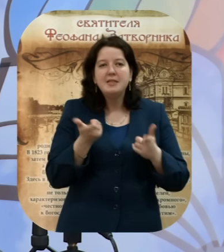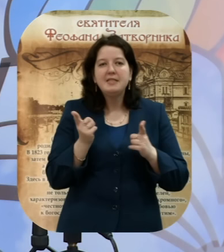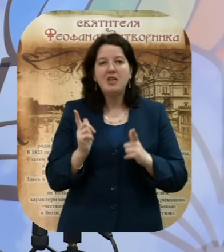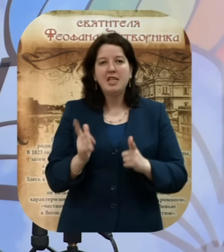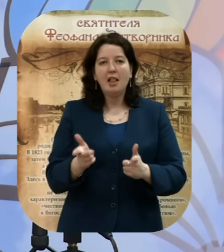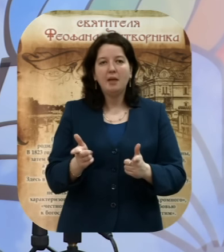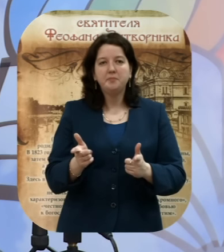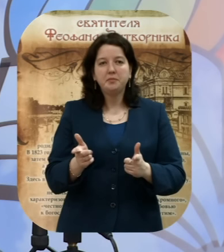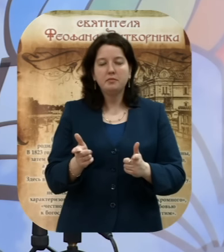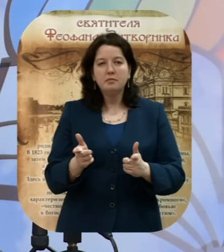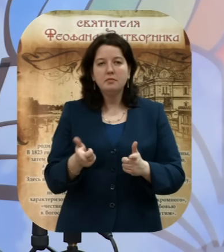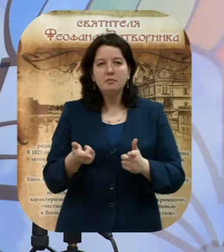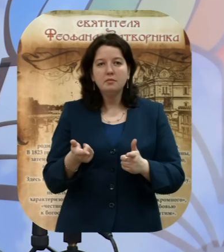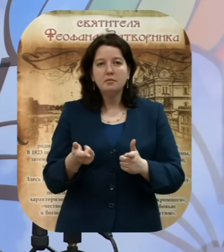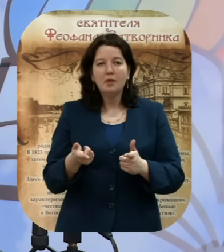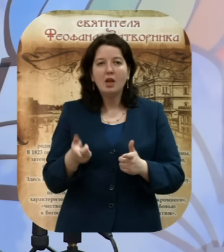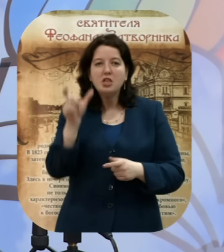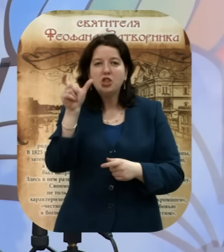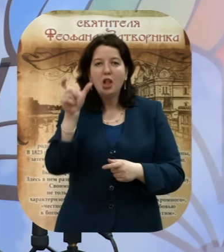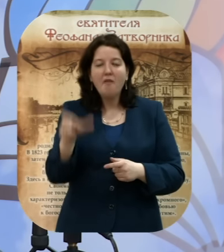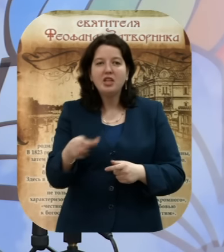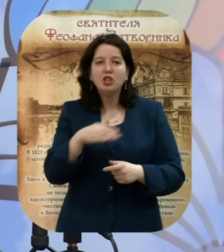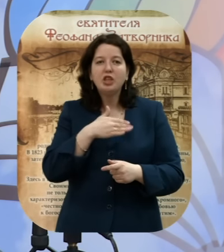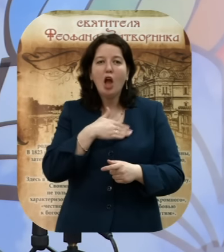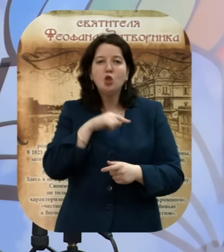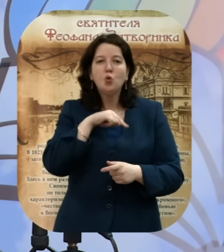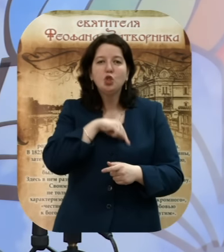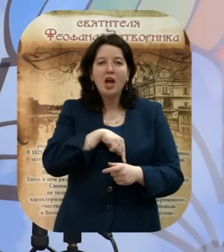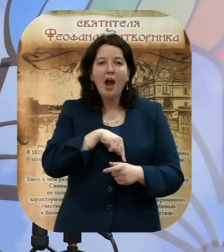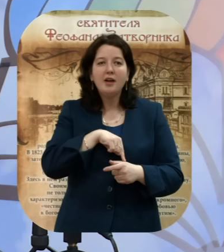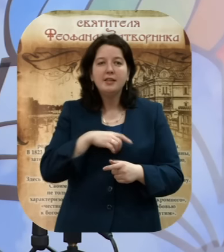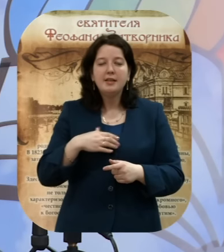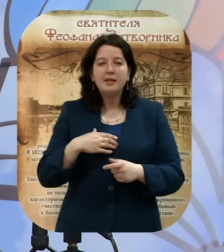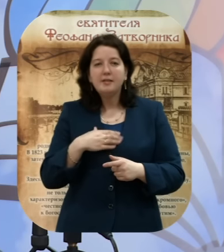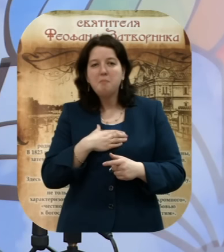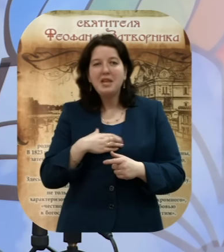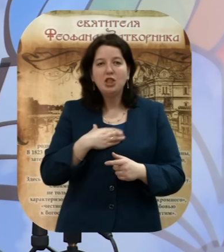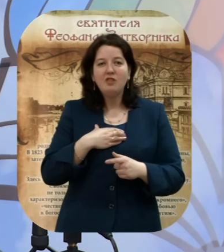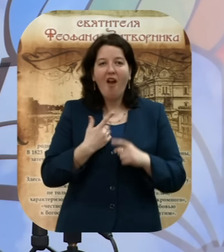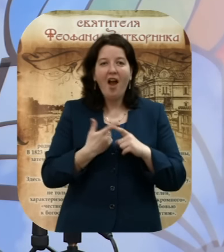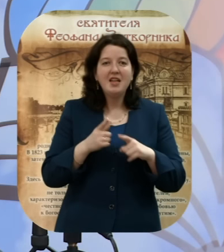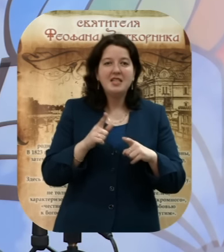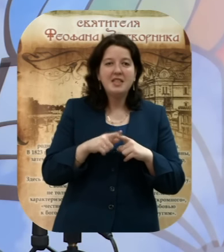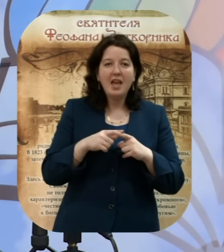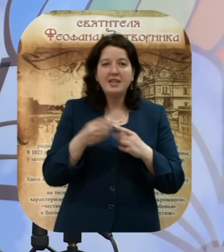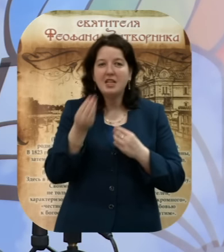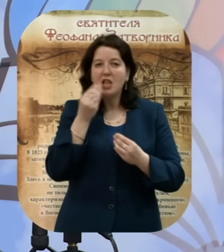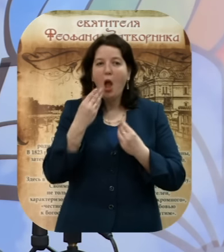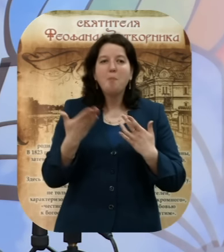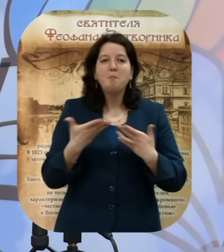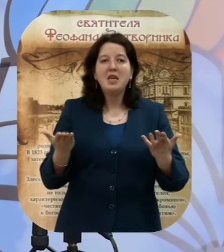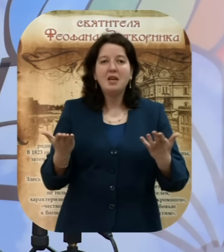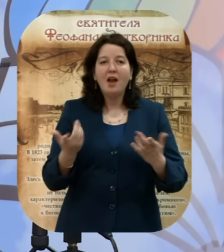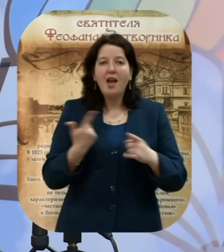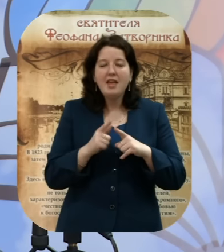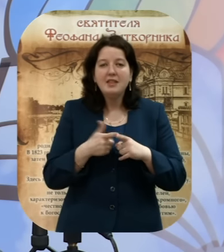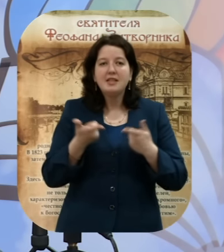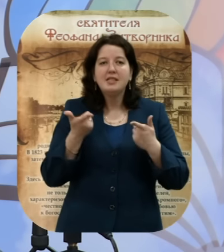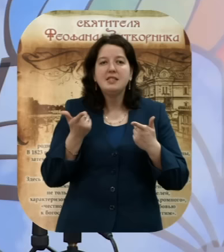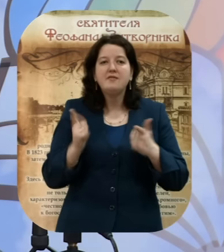действительно, действительно, человеческая душа переживает этот пир, этот действительный духовный